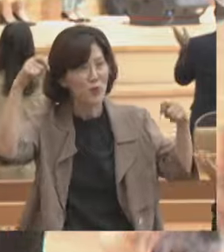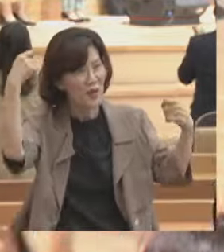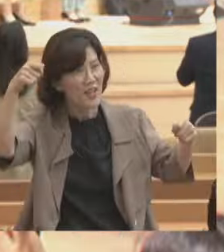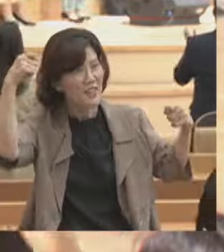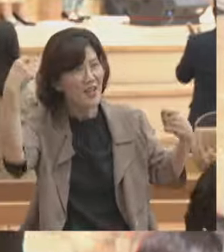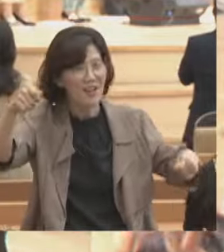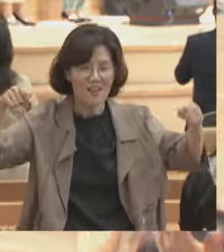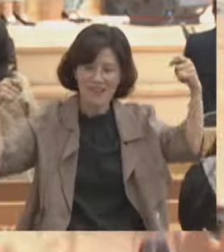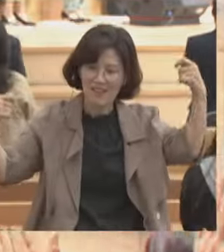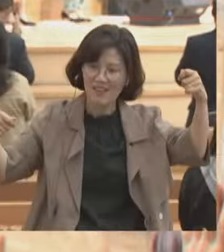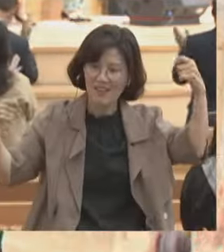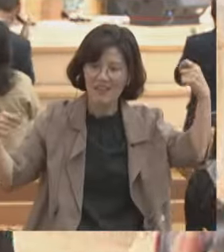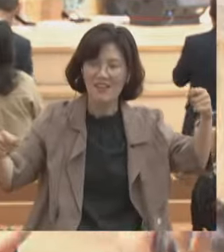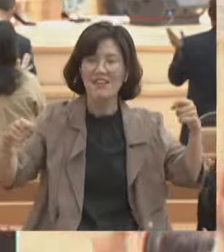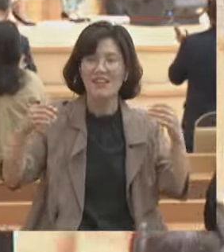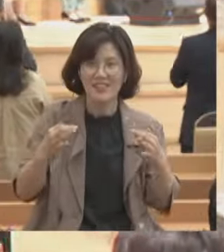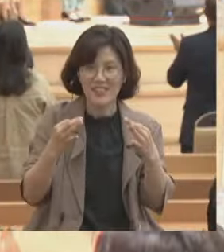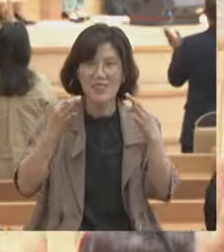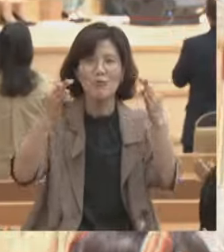추면서